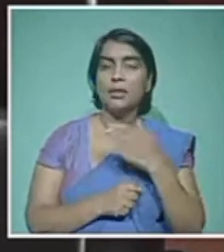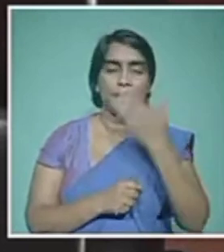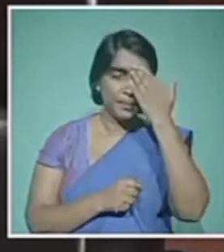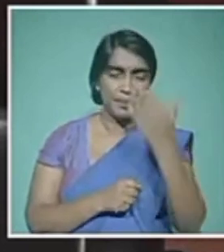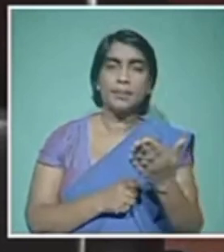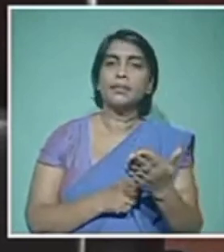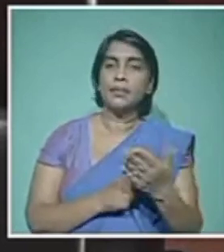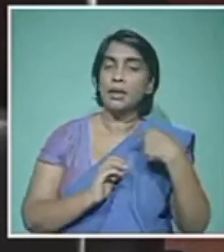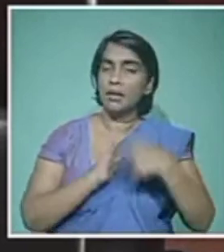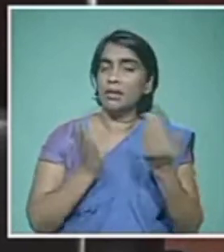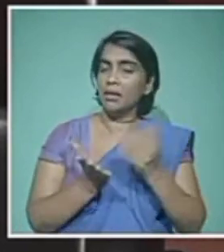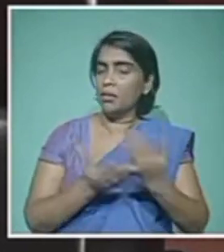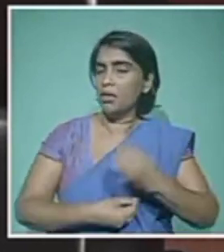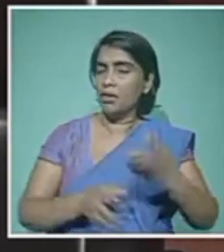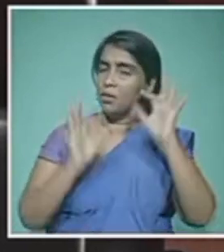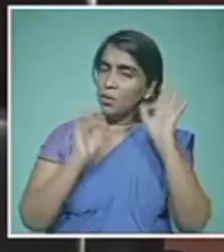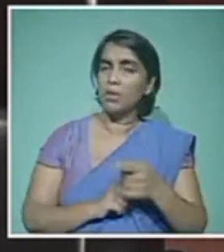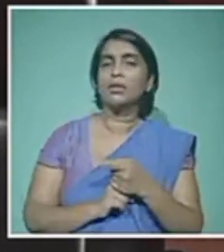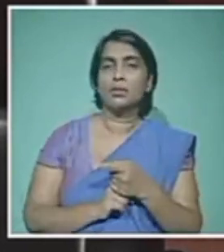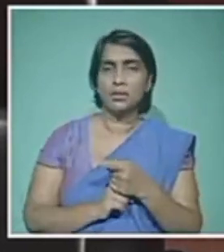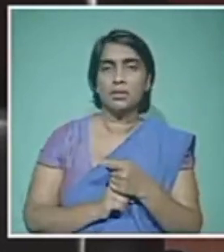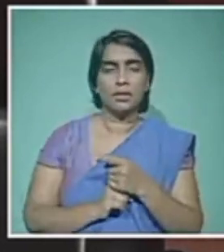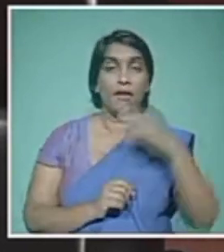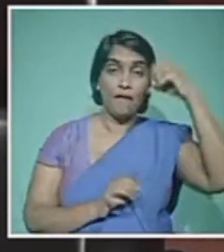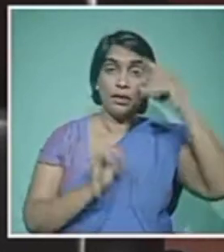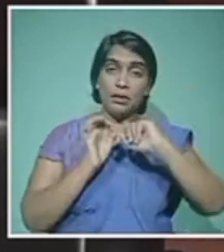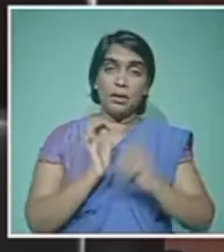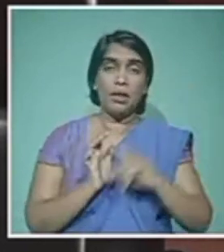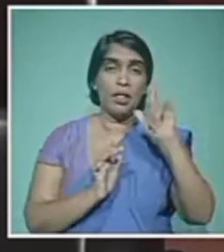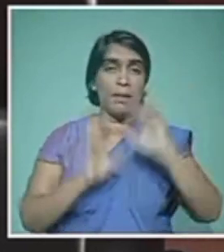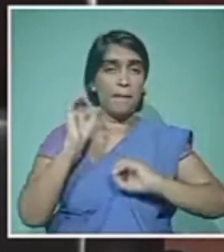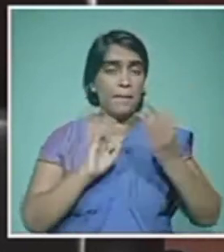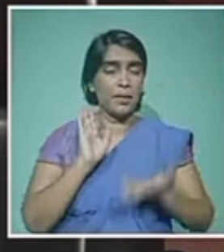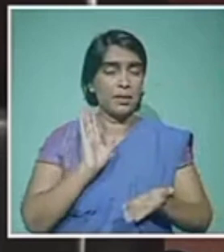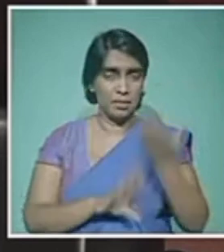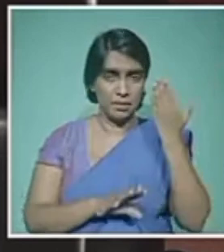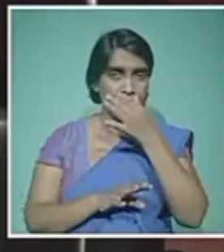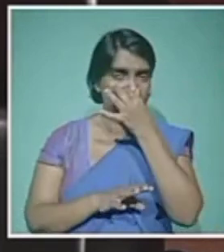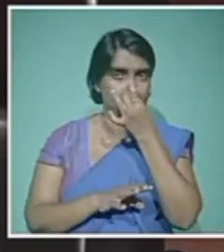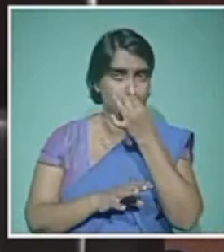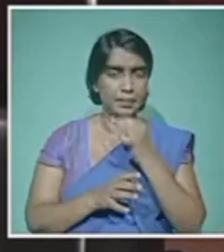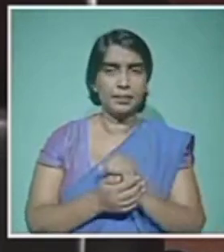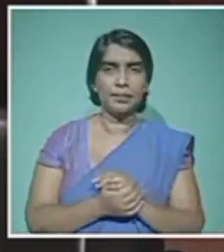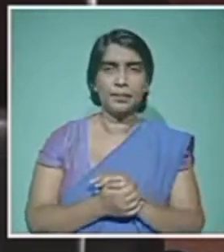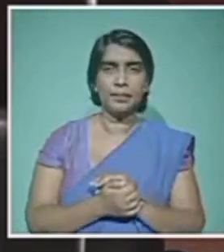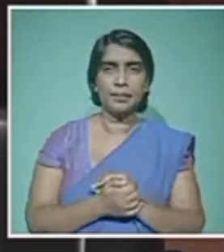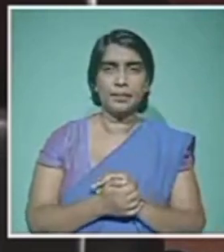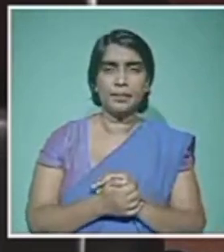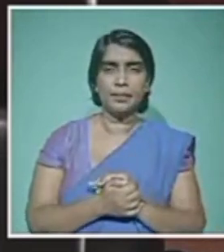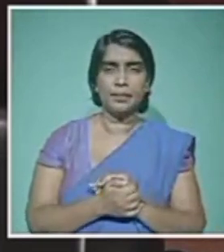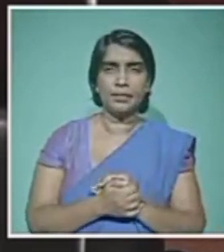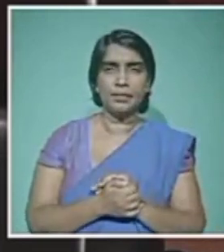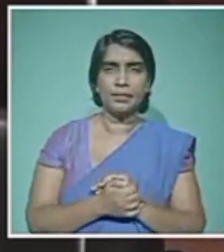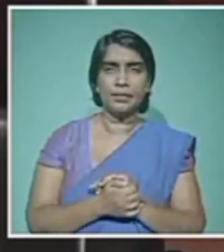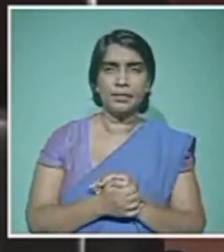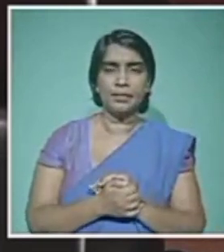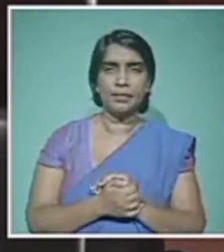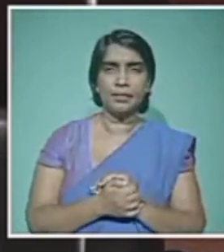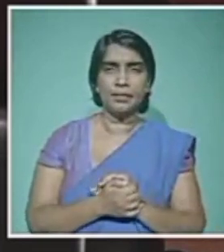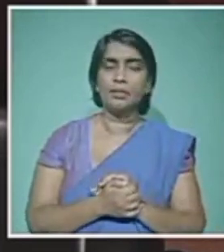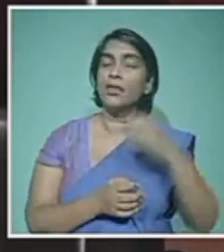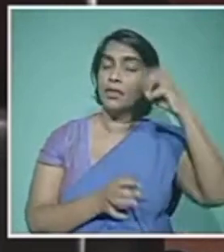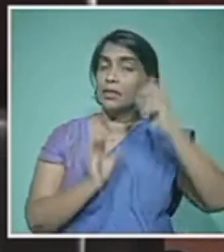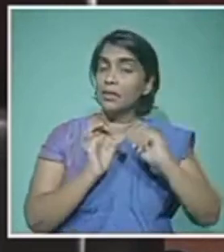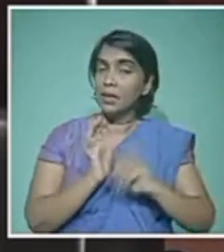කරුණාකරලා රට තව දුරටත් විනාශ කරන්න නැතුව. අනිත් එක විදුලි බිල ගියේ මාසේ 75% කට කෙරුවා. වැඩිපුර විනාඩි 3ක් දැන් උතුමා. අපේ තමන් ගැටතත්. විදුලි